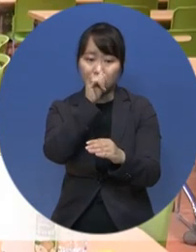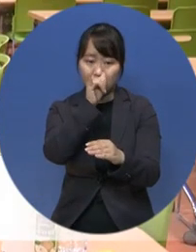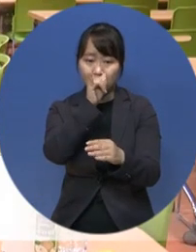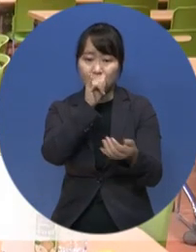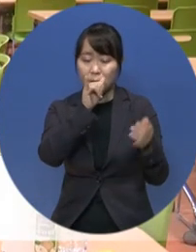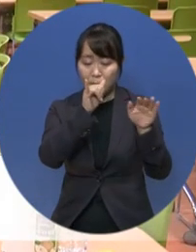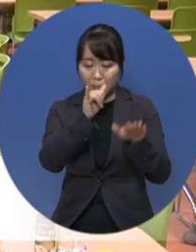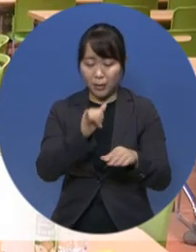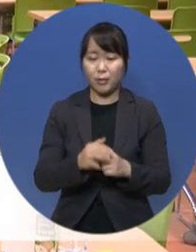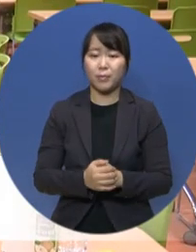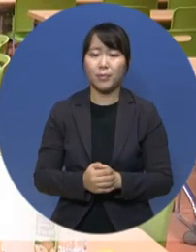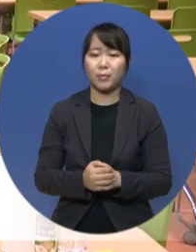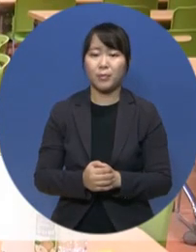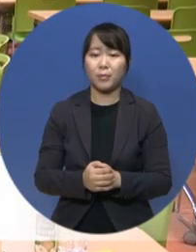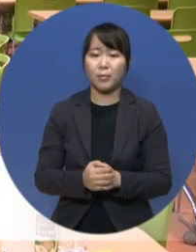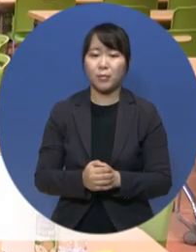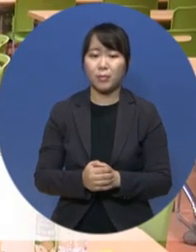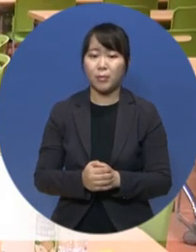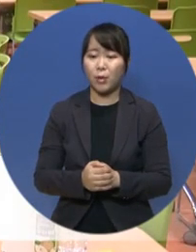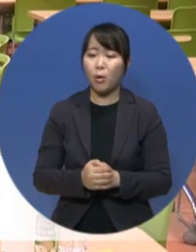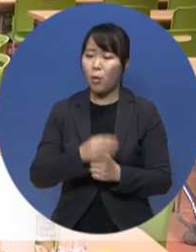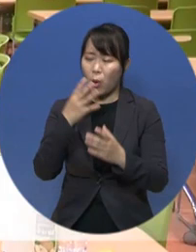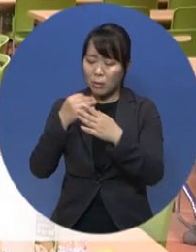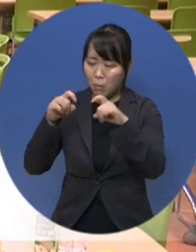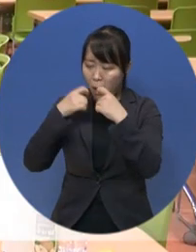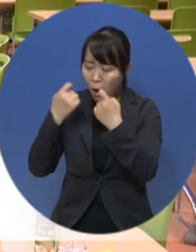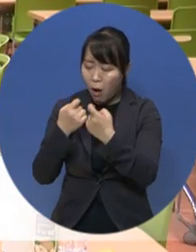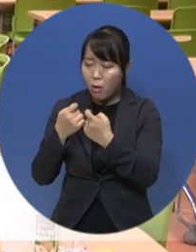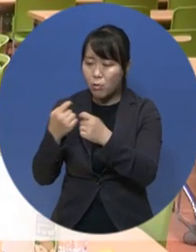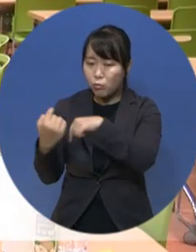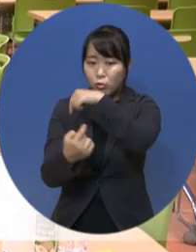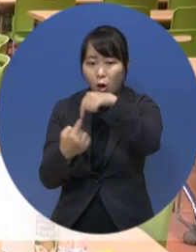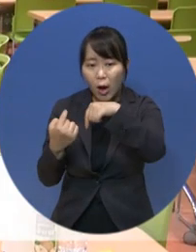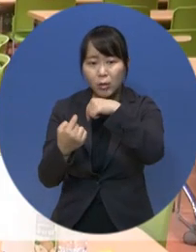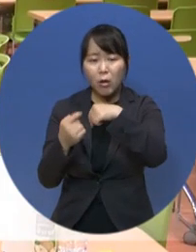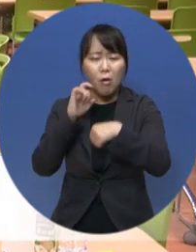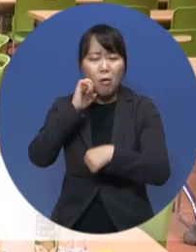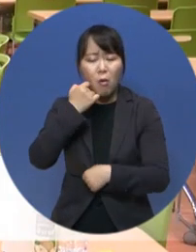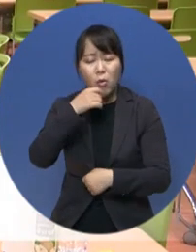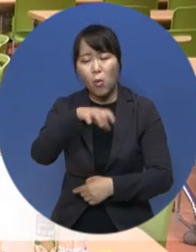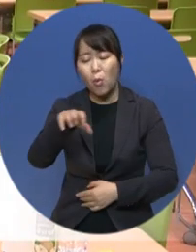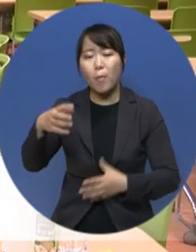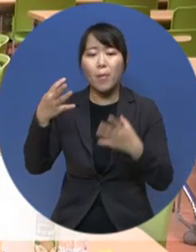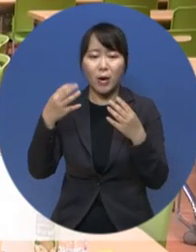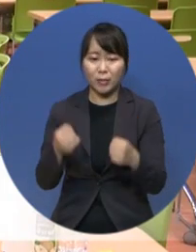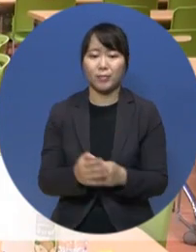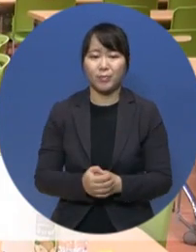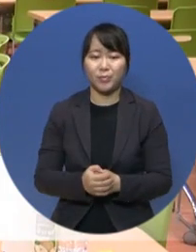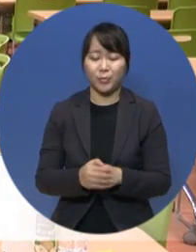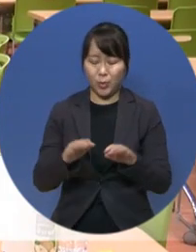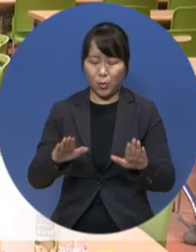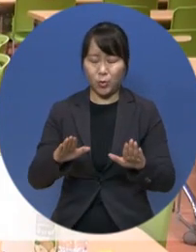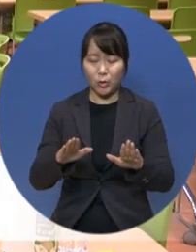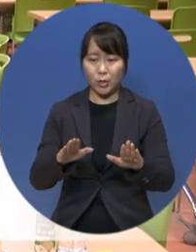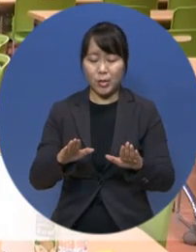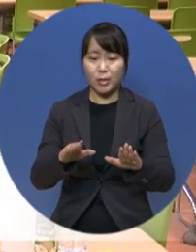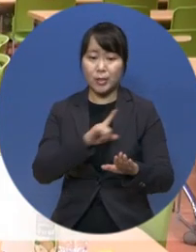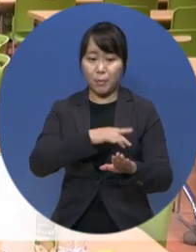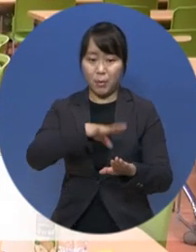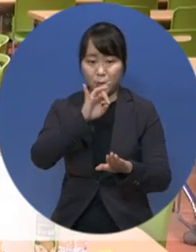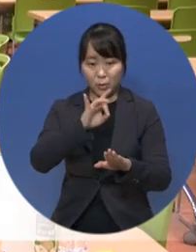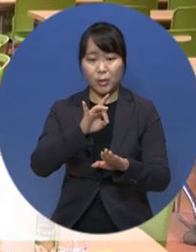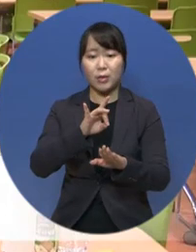것도 있지만 은 그 그렇지 못한 열악한 그 지역이 많이 있습니다 해서 오늘은 일차적으로